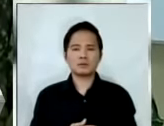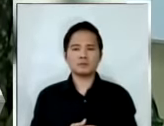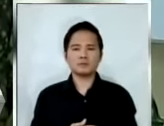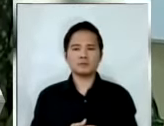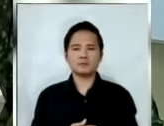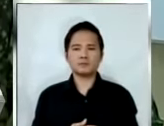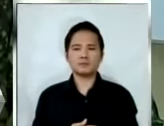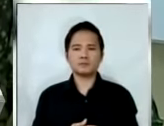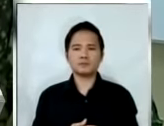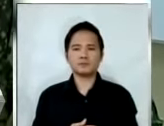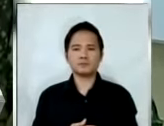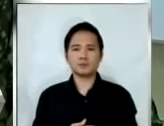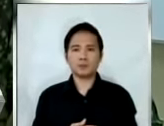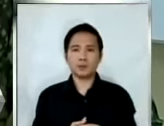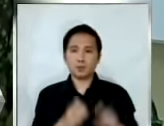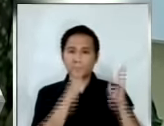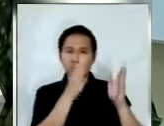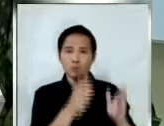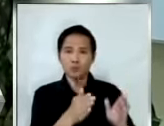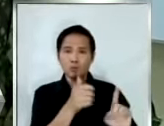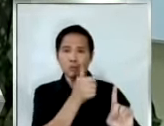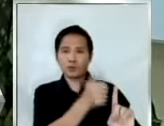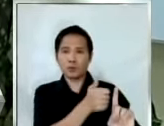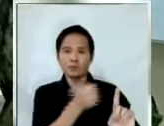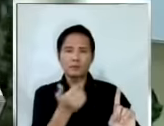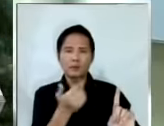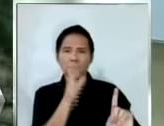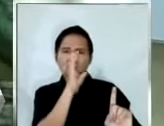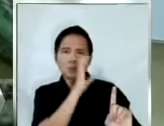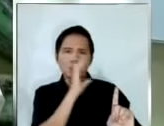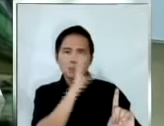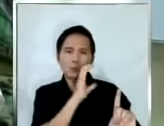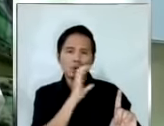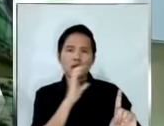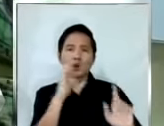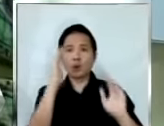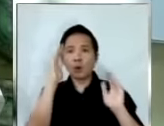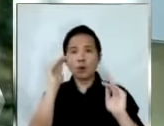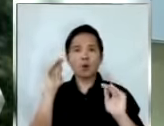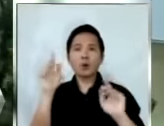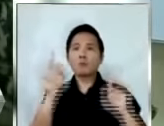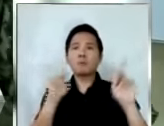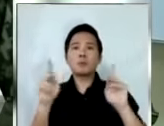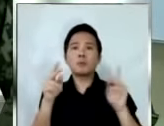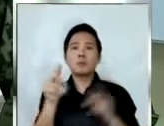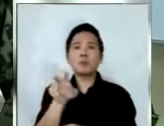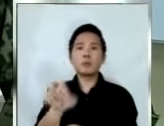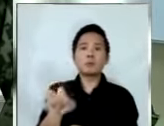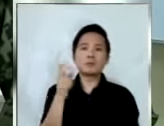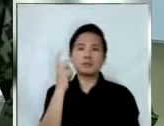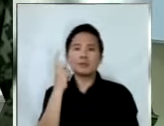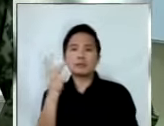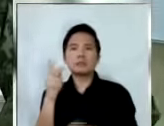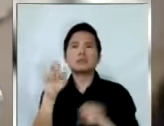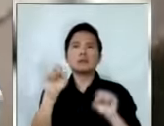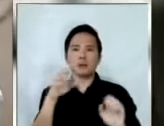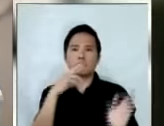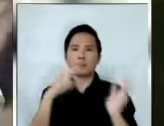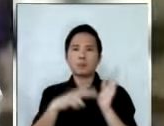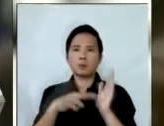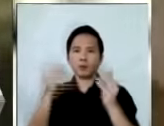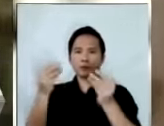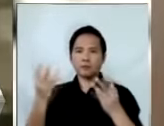Hinahanap at nireport na po namin yung may-ari, na sana yung may-ari kung pwede pumunta siya sa Parinaque kasi kasama siya sa investigation.